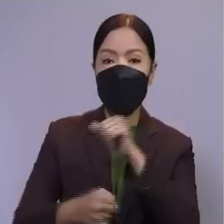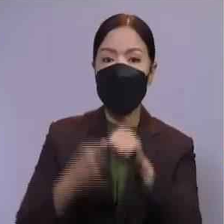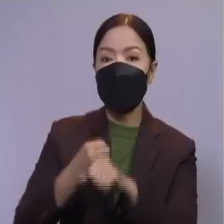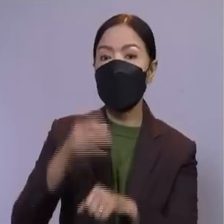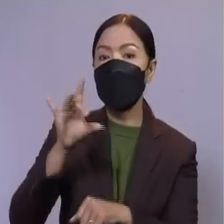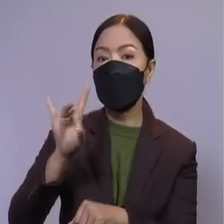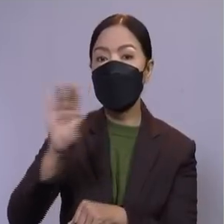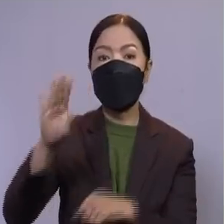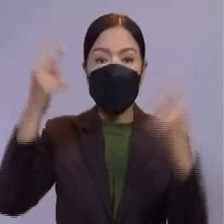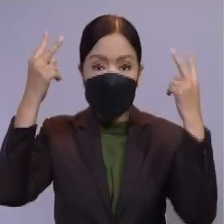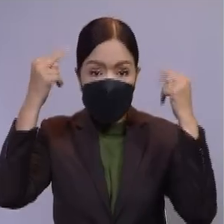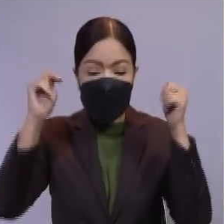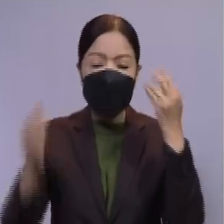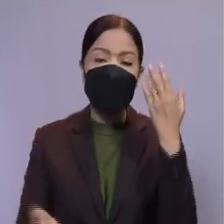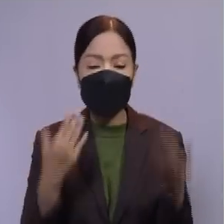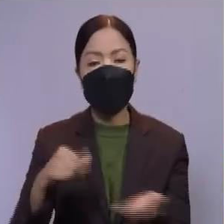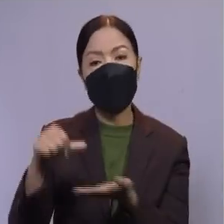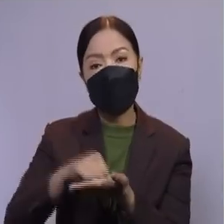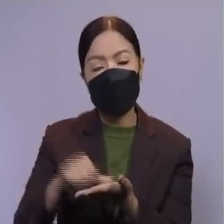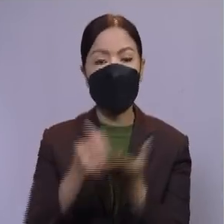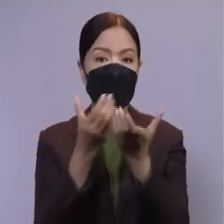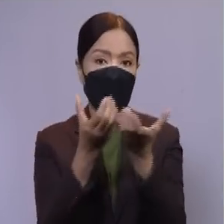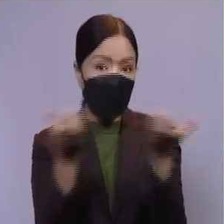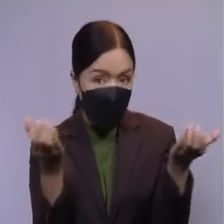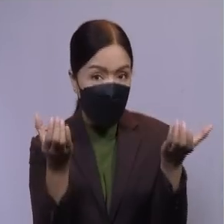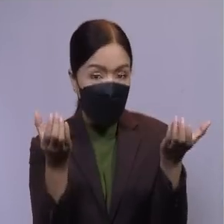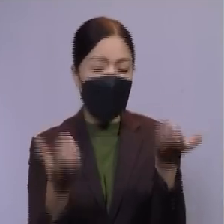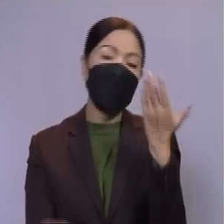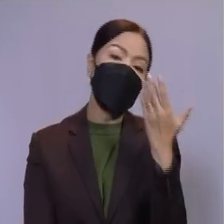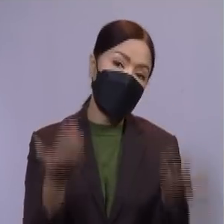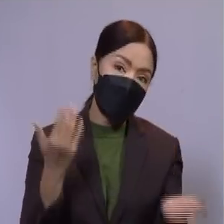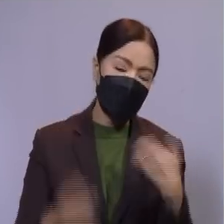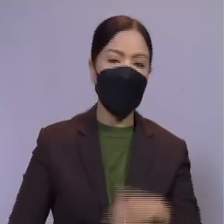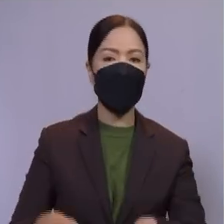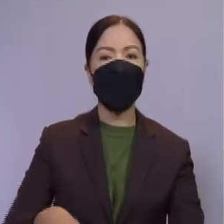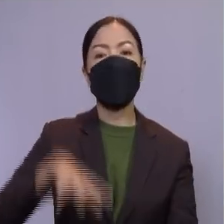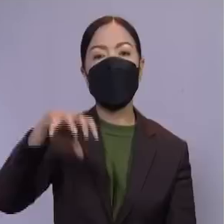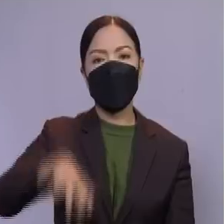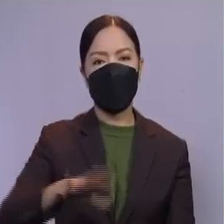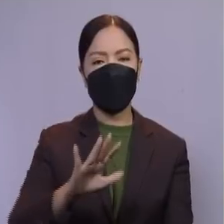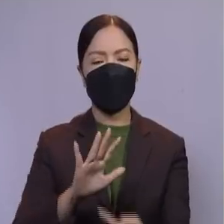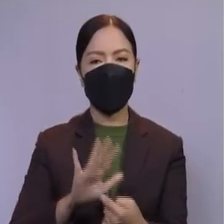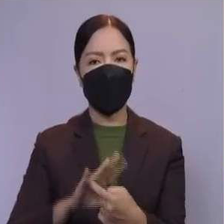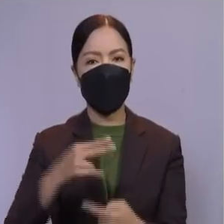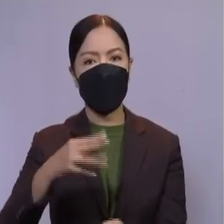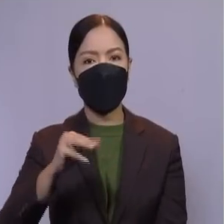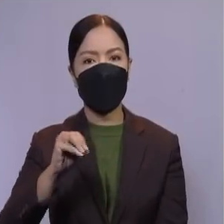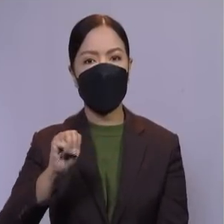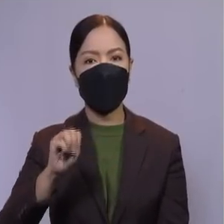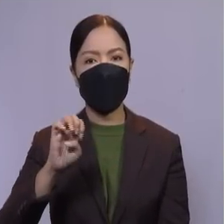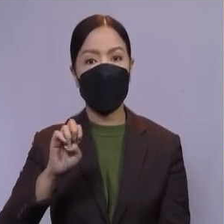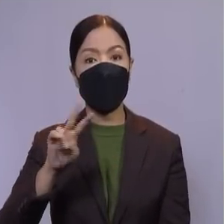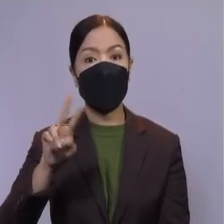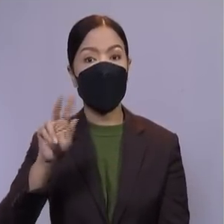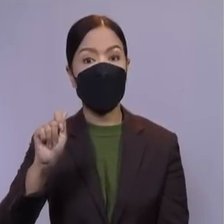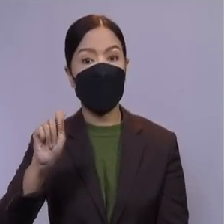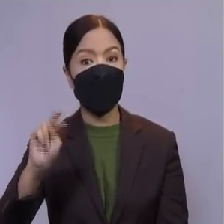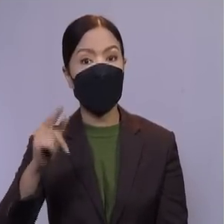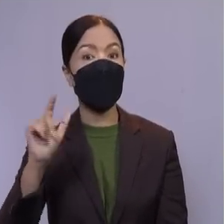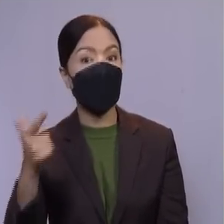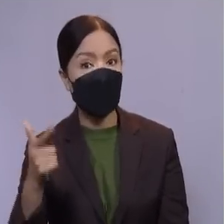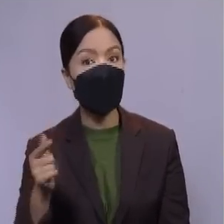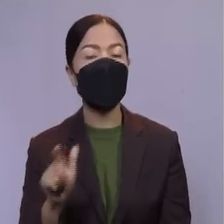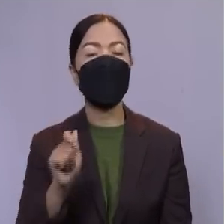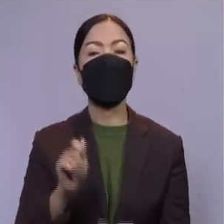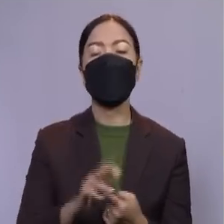รัฐมนตรีเนี่ยรวมทั้งการแก้ไขรัฐธรรมนูญหรือว่าเรื่องเหมืองทองอัคราอย่างนี้เป็นต้นนะครับทาง